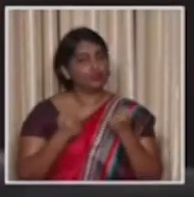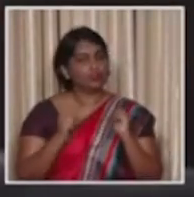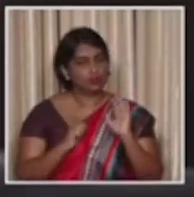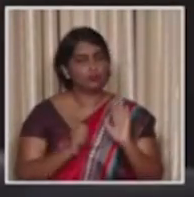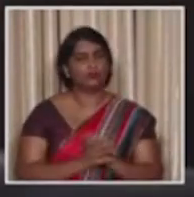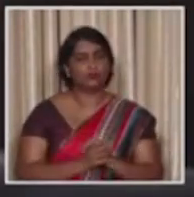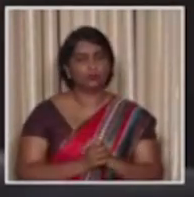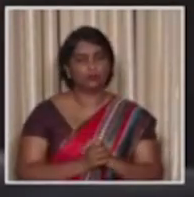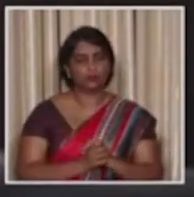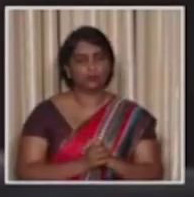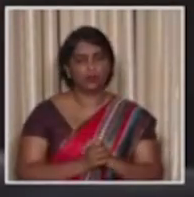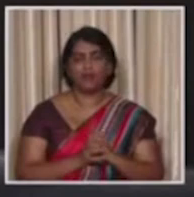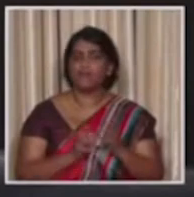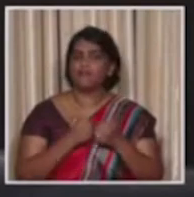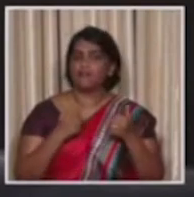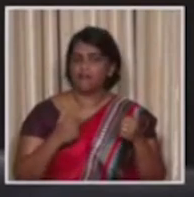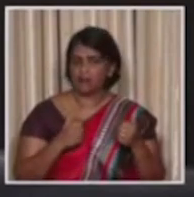තියෙනවා. වෙනම